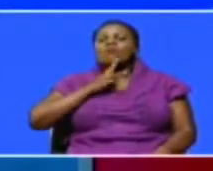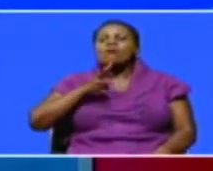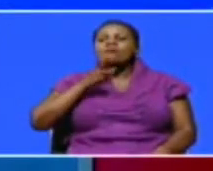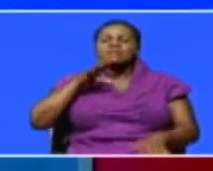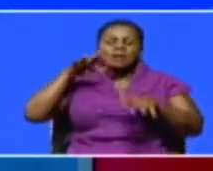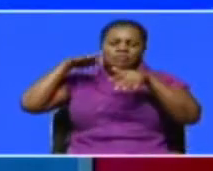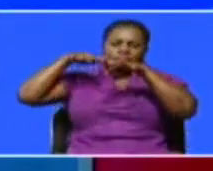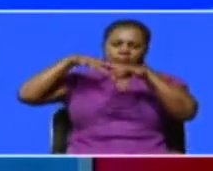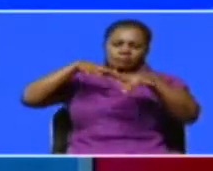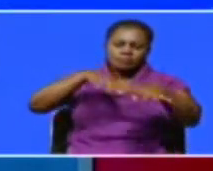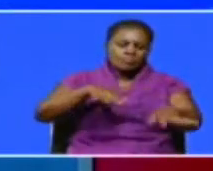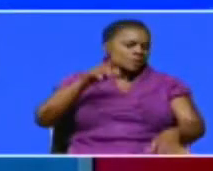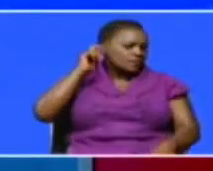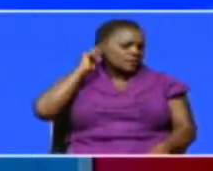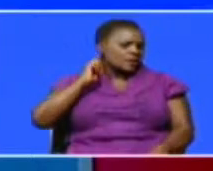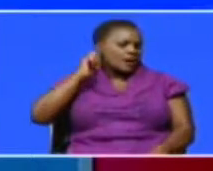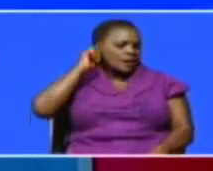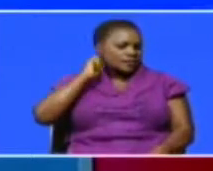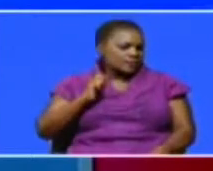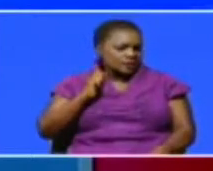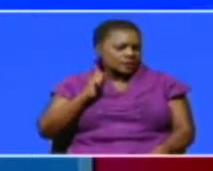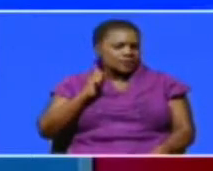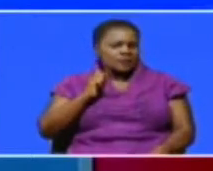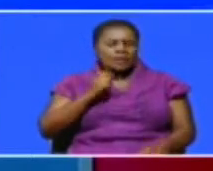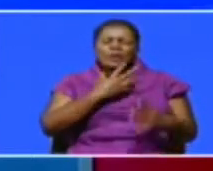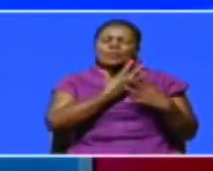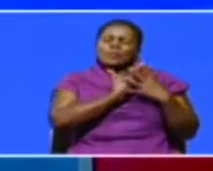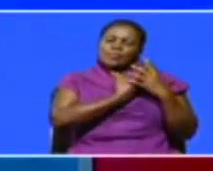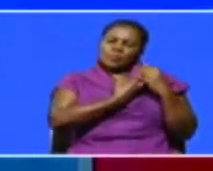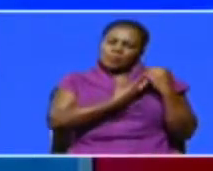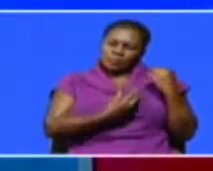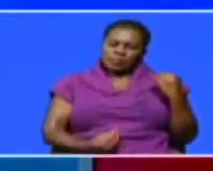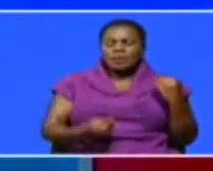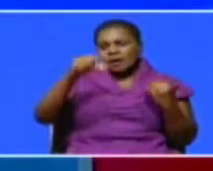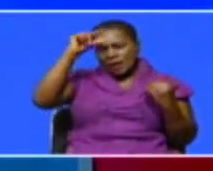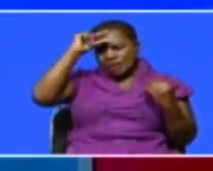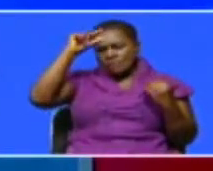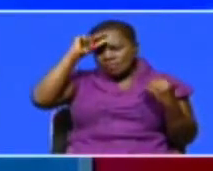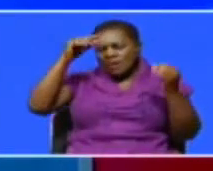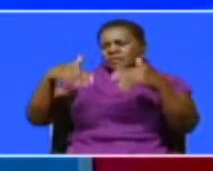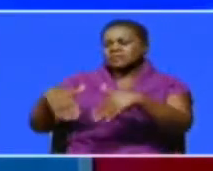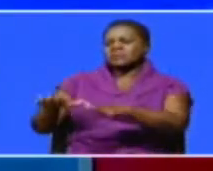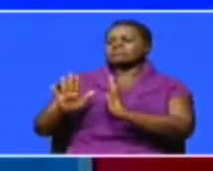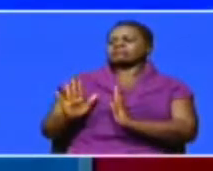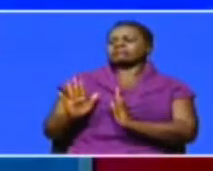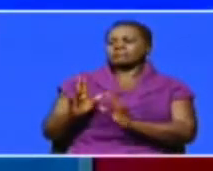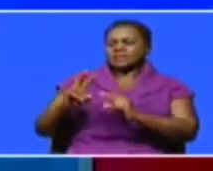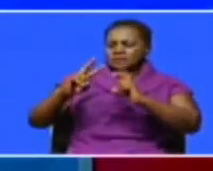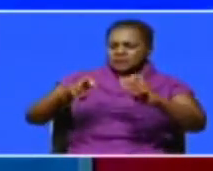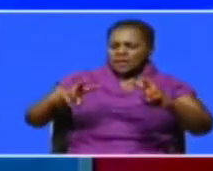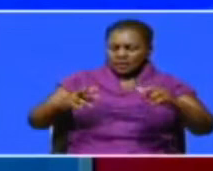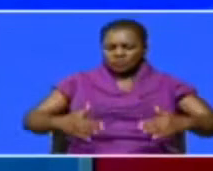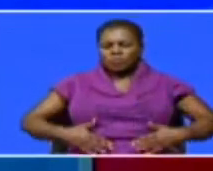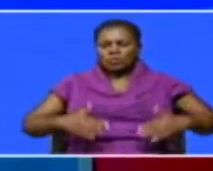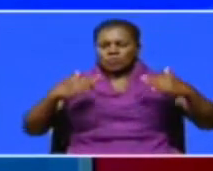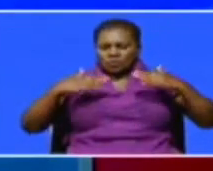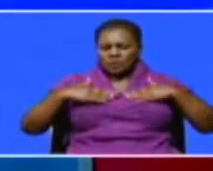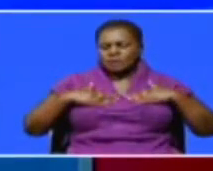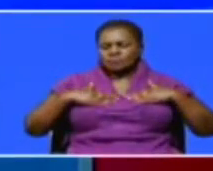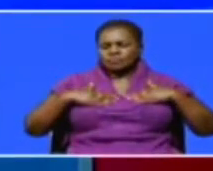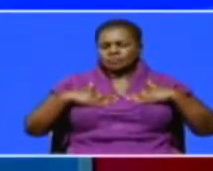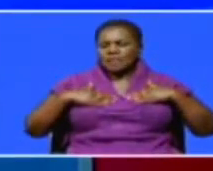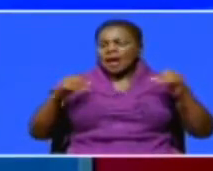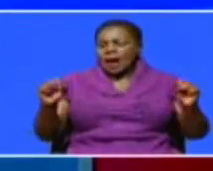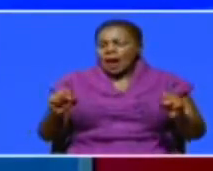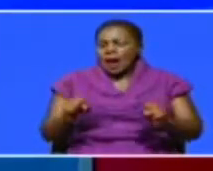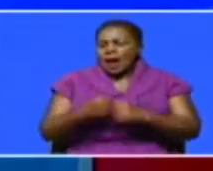maji ya Chepkitu huko Nandi imeelezea kutamaushwa baada ya kutelekezwa na serikali katika juhudi za kutafuta mwili wa mwenda zake.